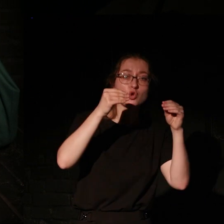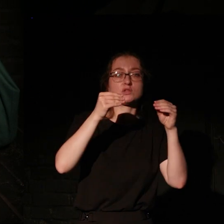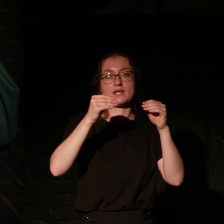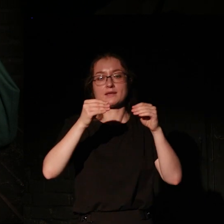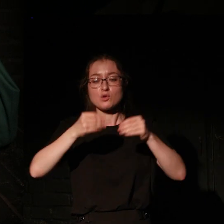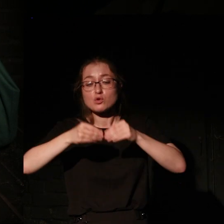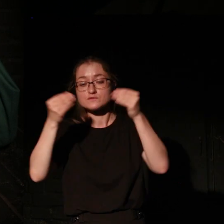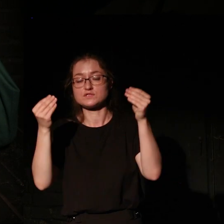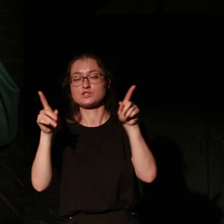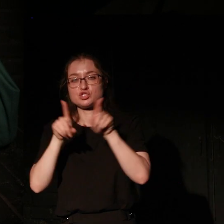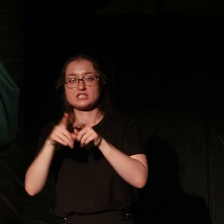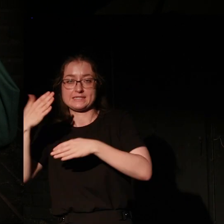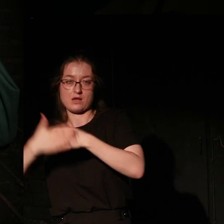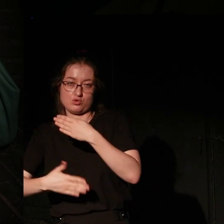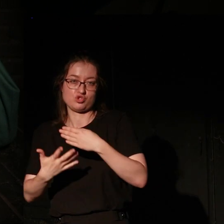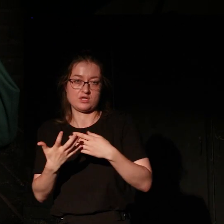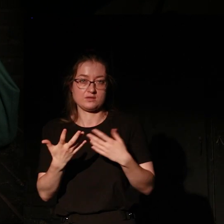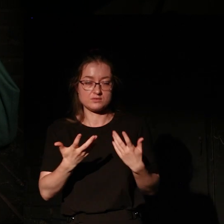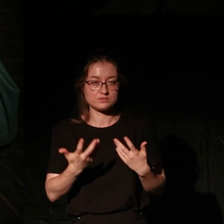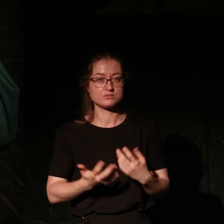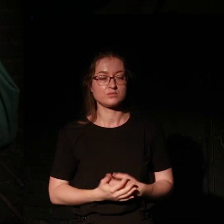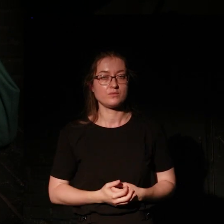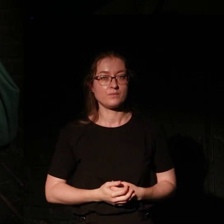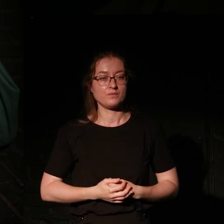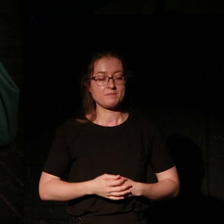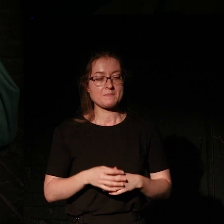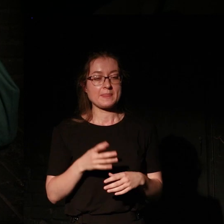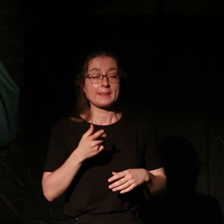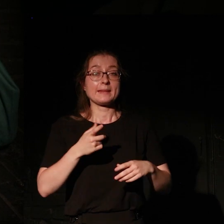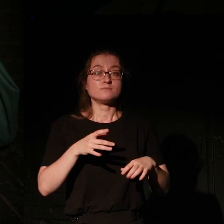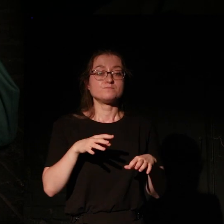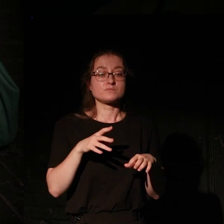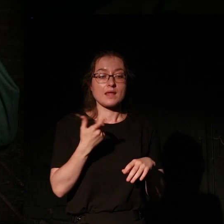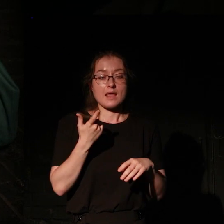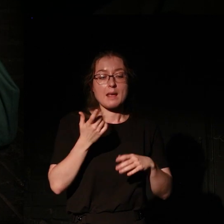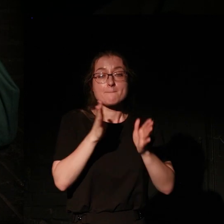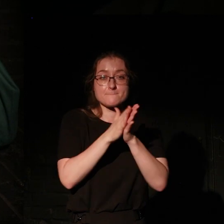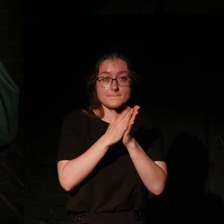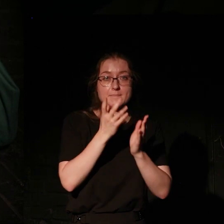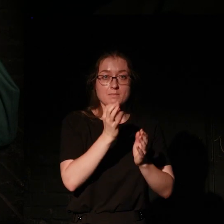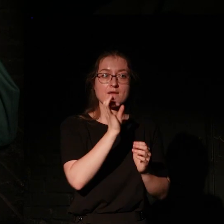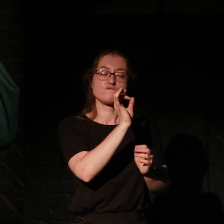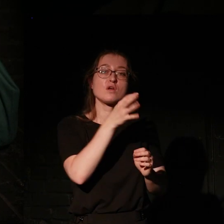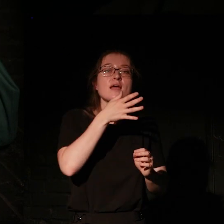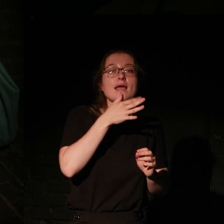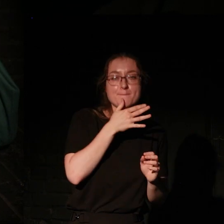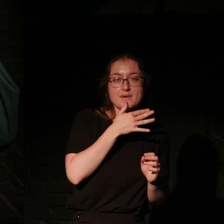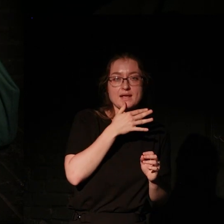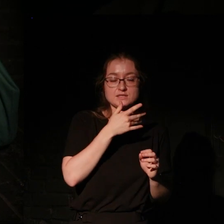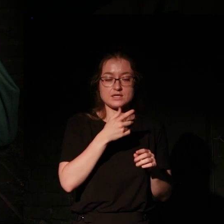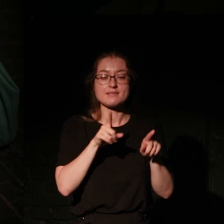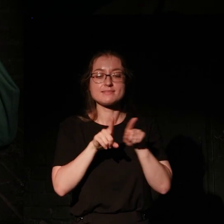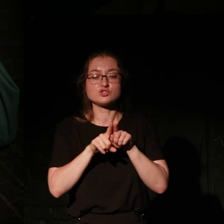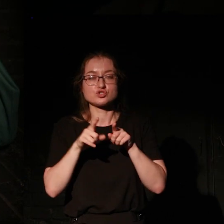zakończenie. Tymczasem w Biblii, zwłaszcza w Biblii hebrajskiej, ale też w Nowym Testamencie, który bardzo często czerpie z tej